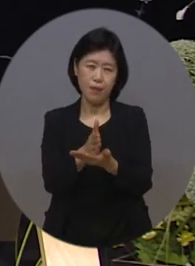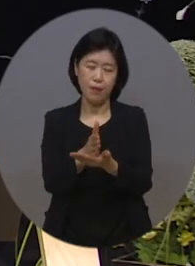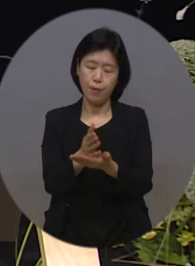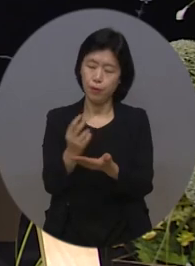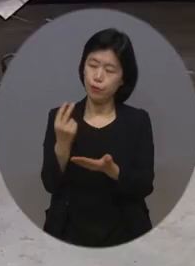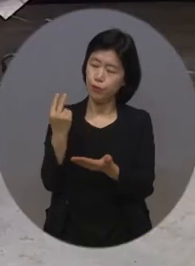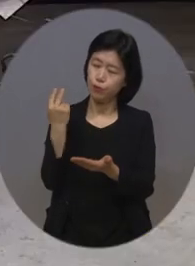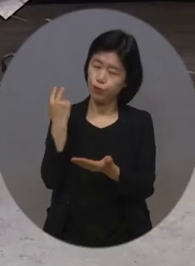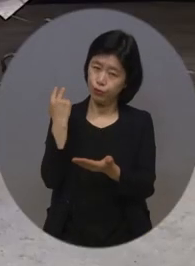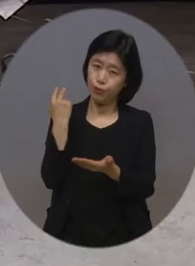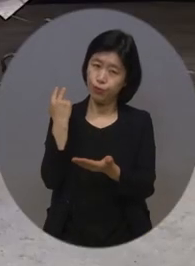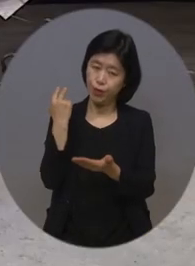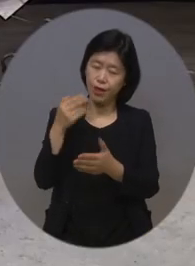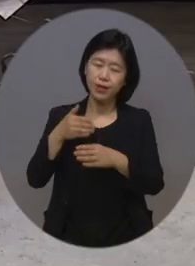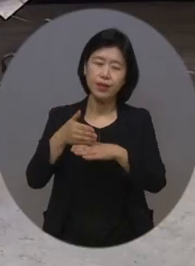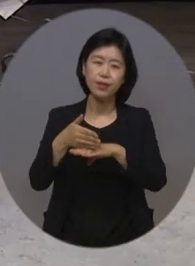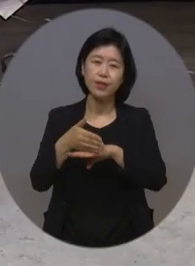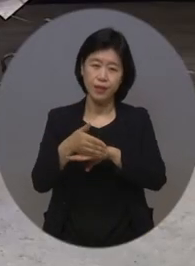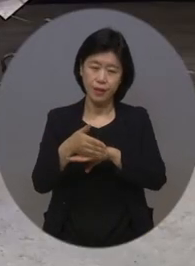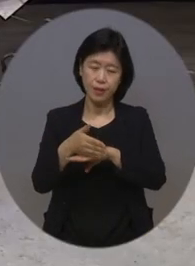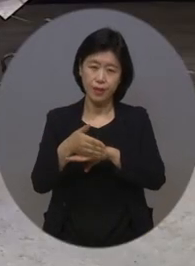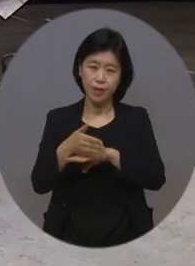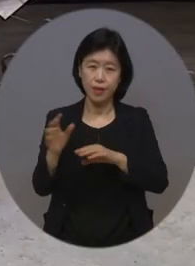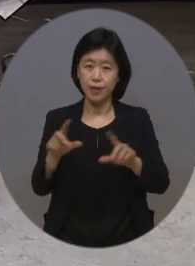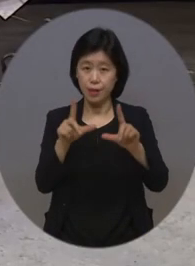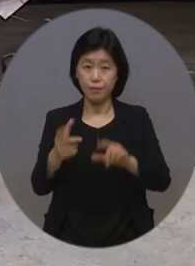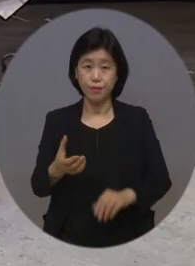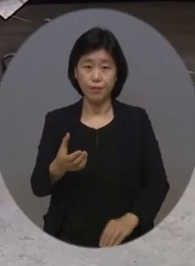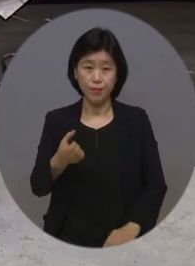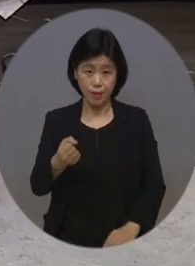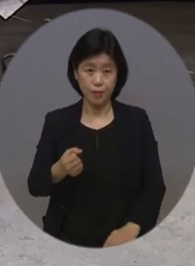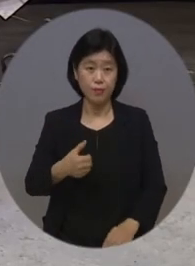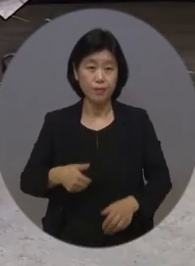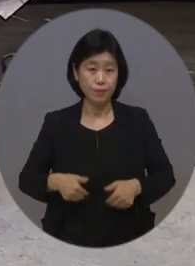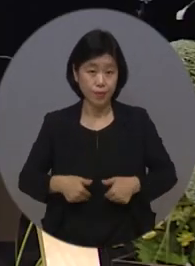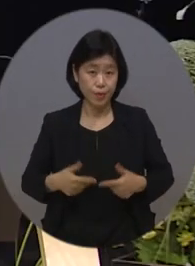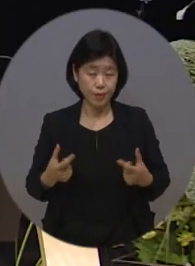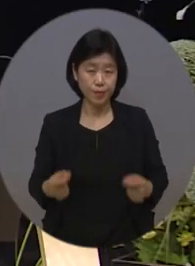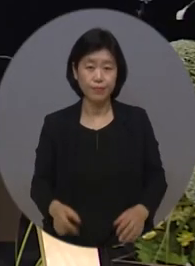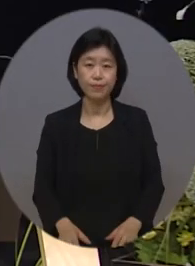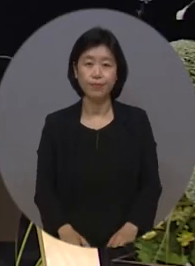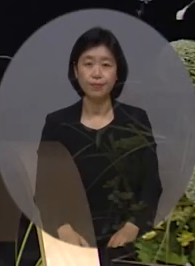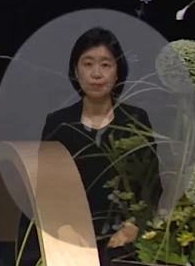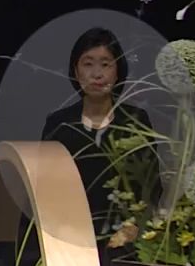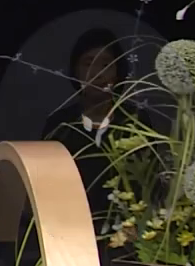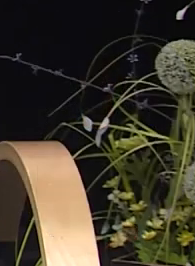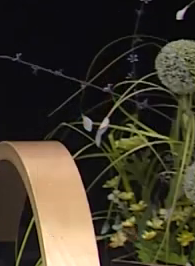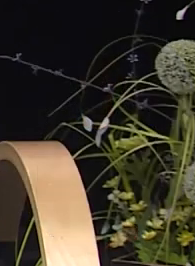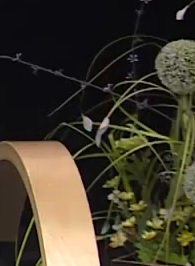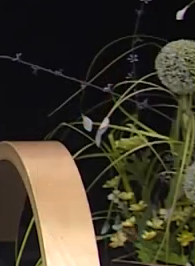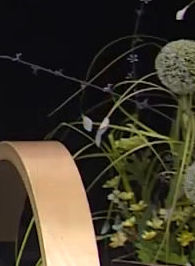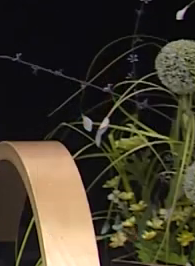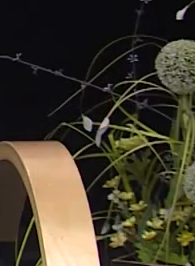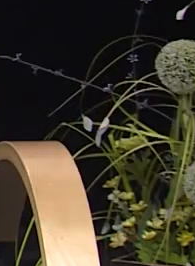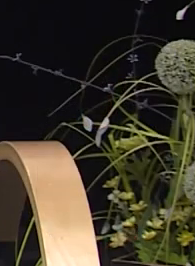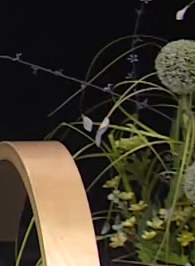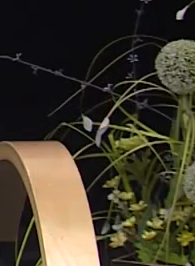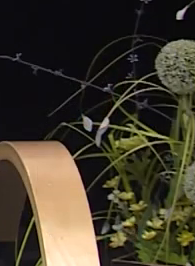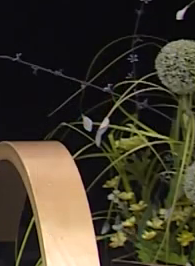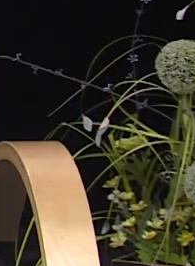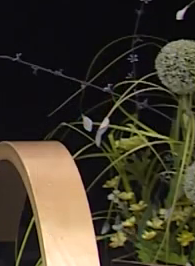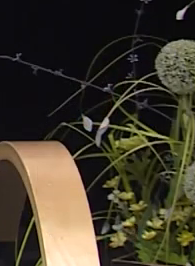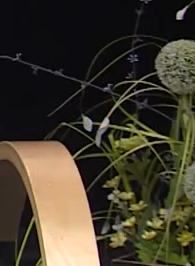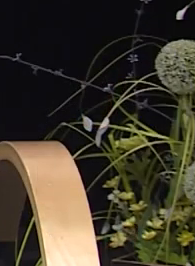아닐까요? 우리는 기꺼이 지금의 시선과 마음을 빌려주어야만 하는 채무자가